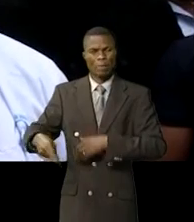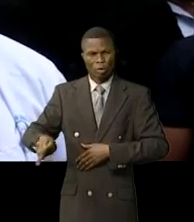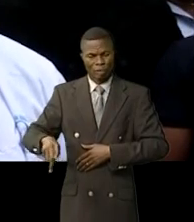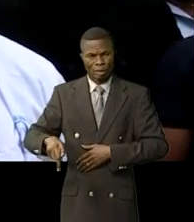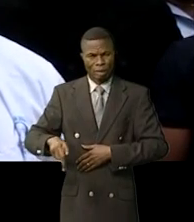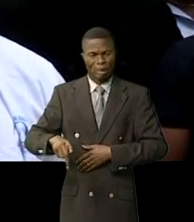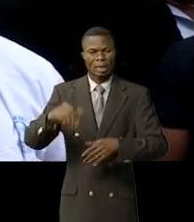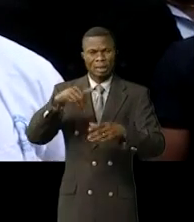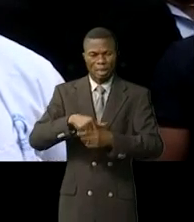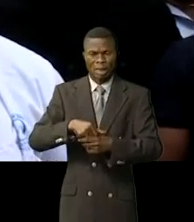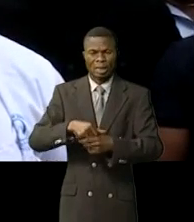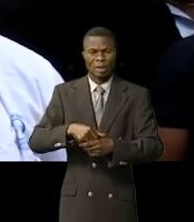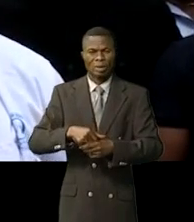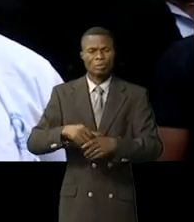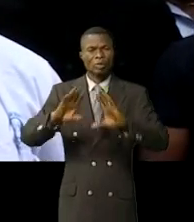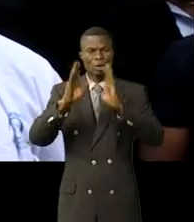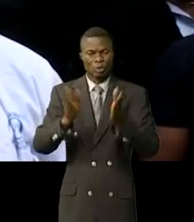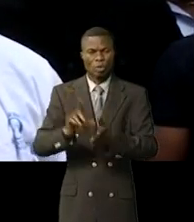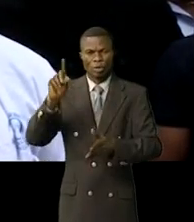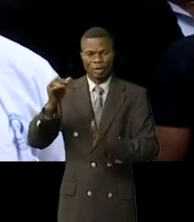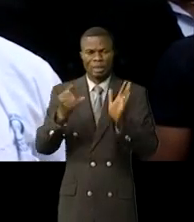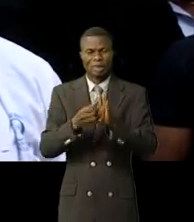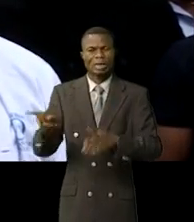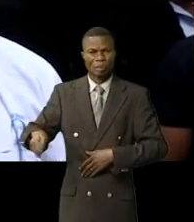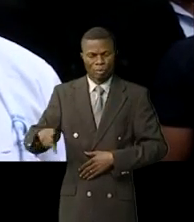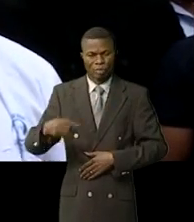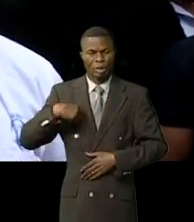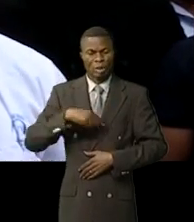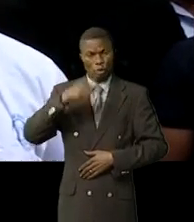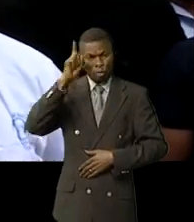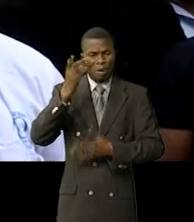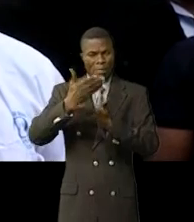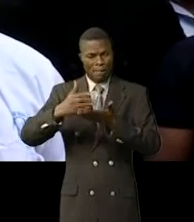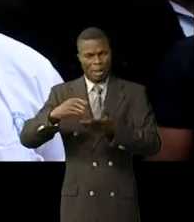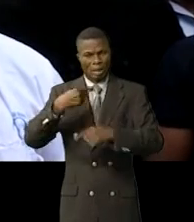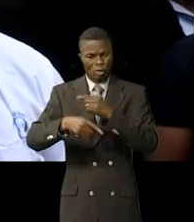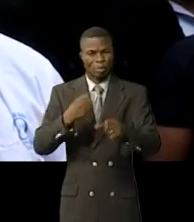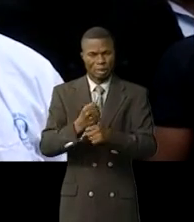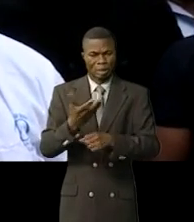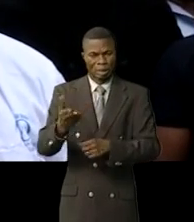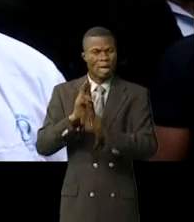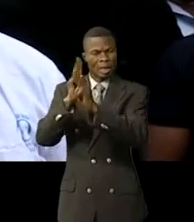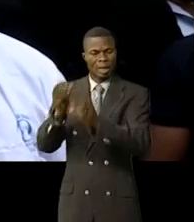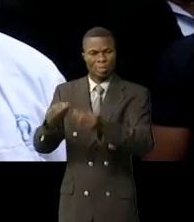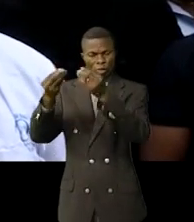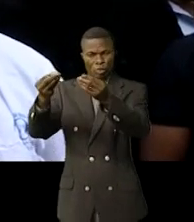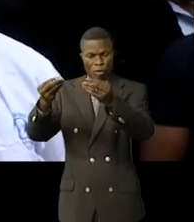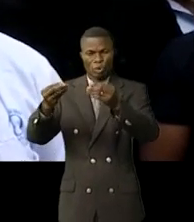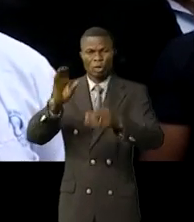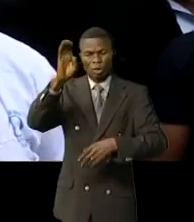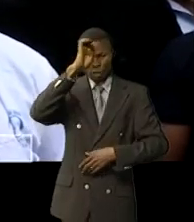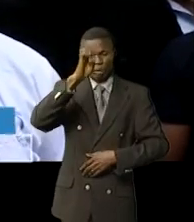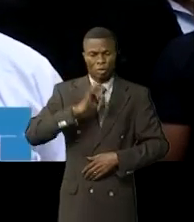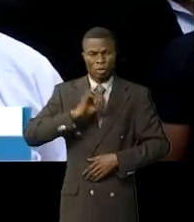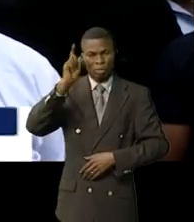à travers toutes les 26 provinces. Nous sommes à la première étape. Je vais faire rapport à son Excellence, M. le